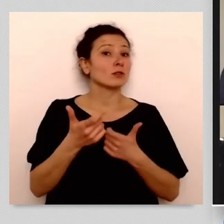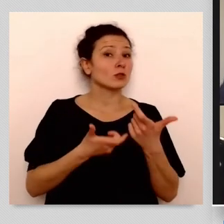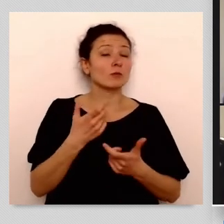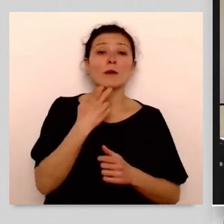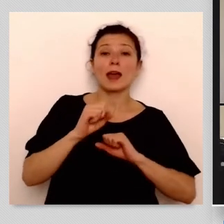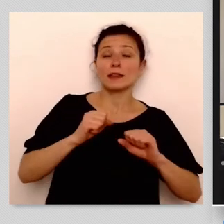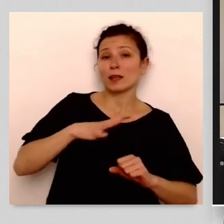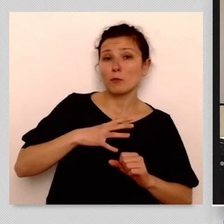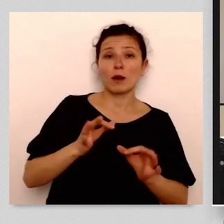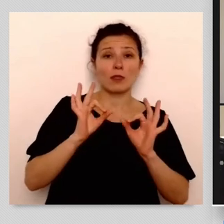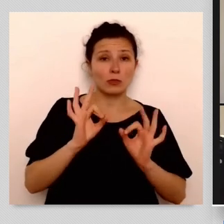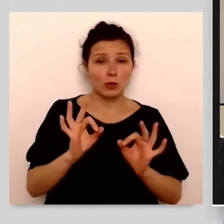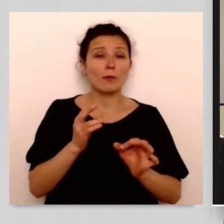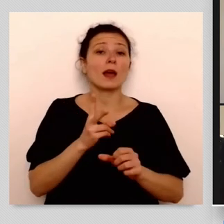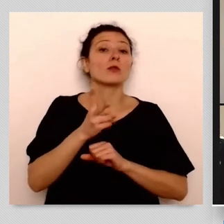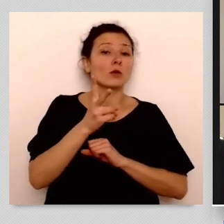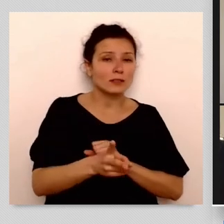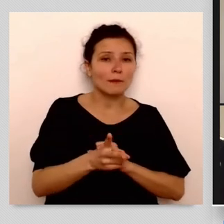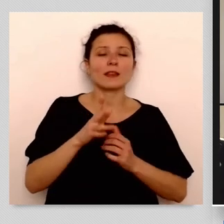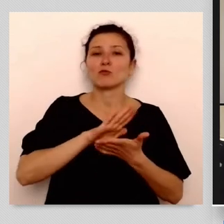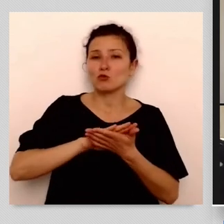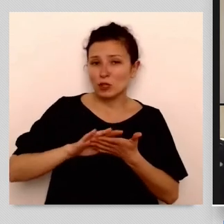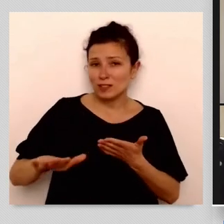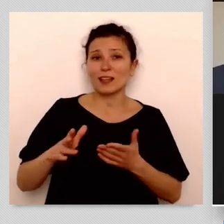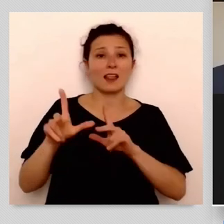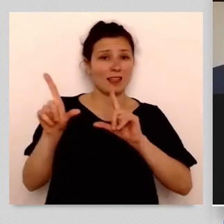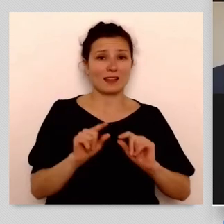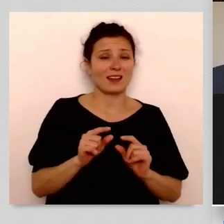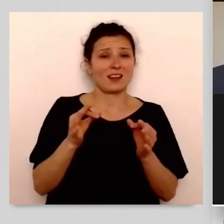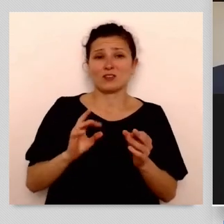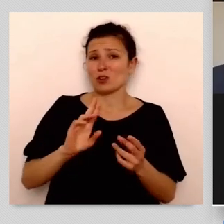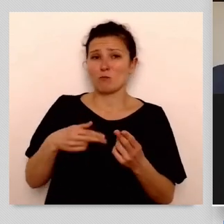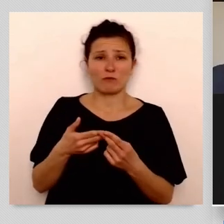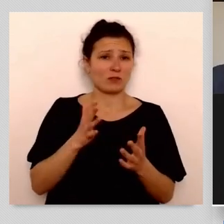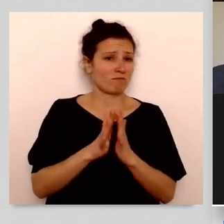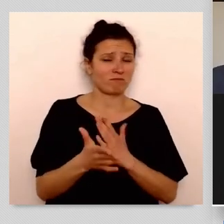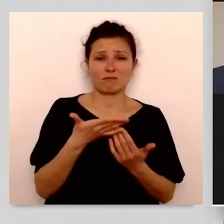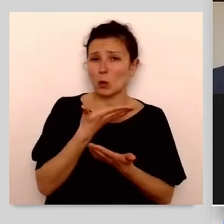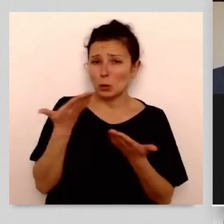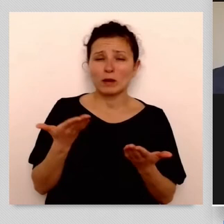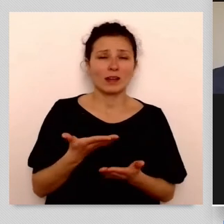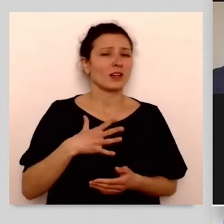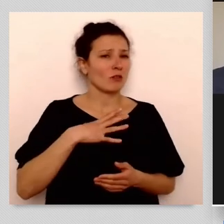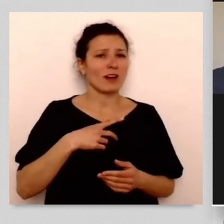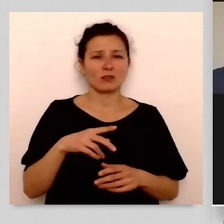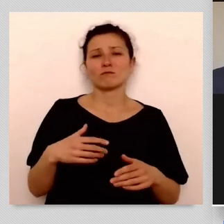czysta i tania. Dziś takiej technologicznie takiej odpowiedzi prostej nie ma i to też warto, żebyśmy potrafili powiedzieć.